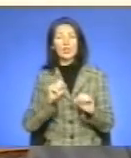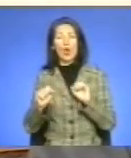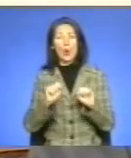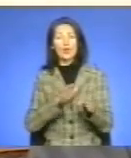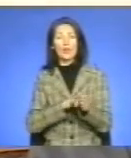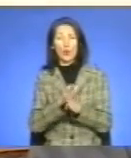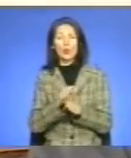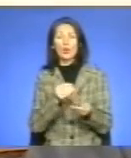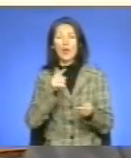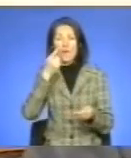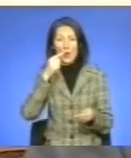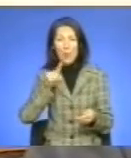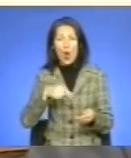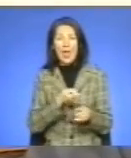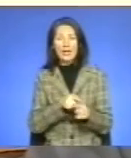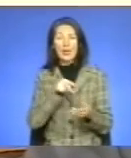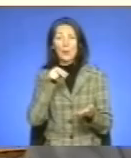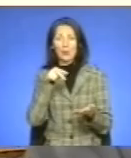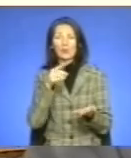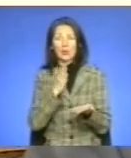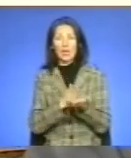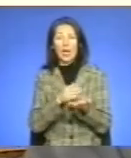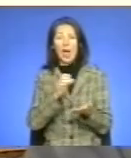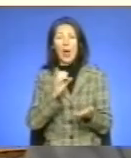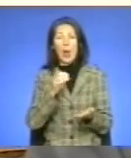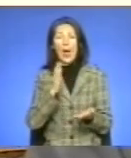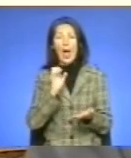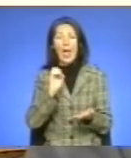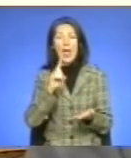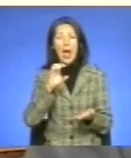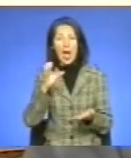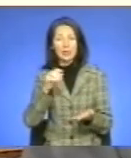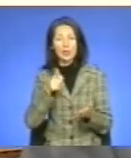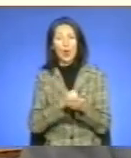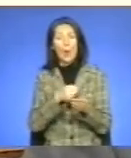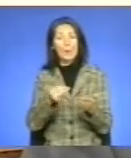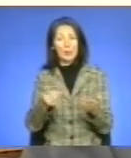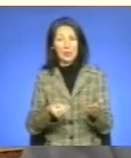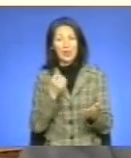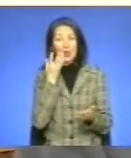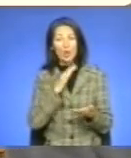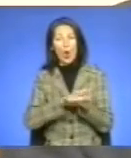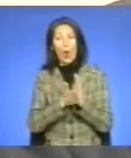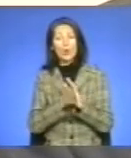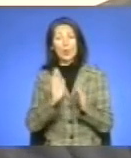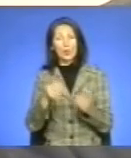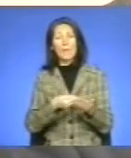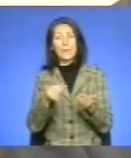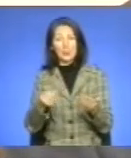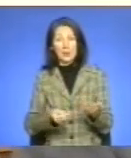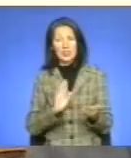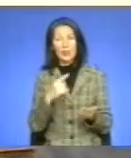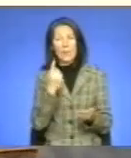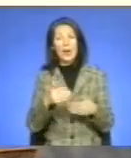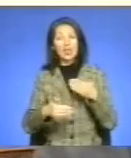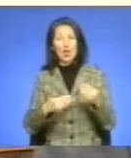які поставив ЄС для підписання. І коли ця угода буде підписана, це буде перший крок на шляху України до